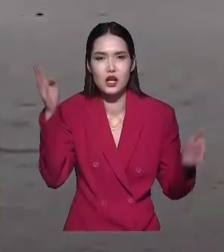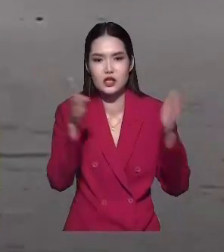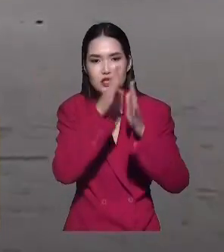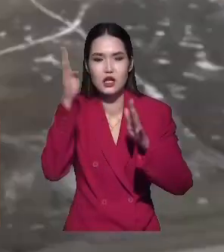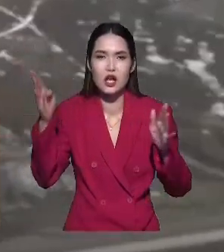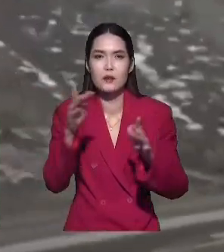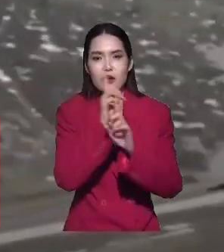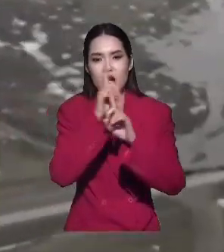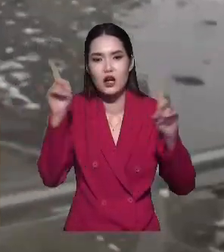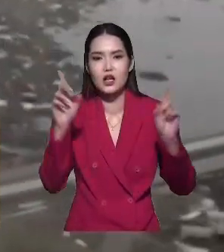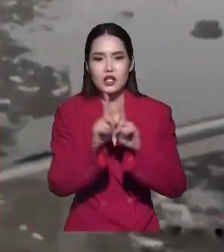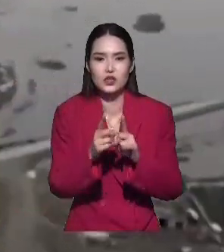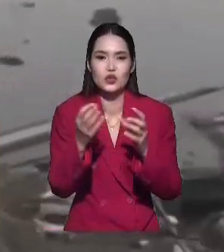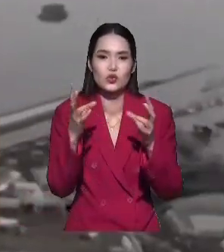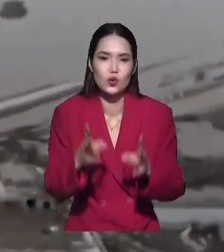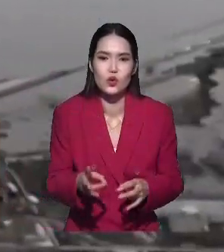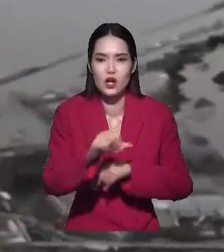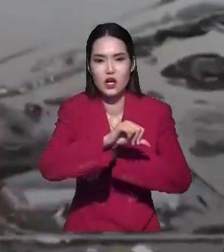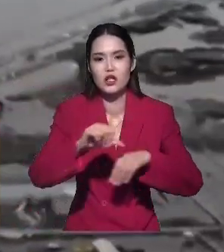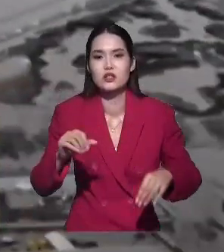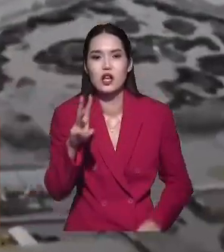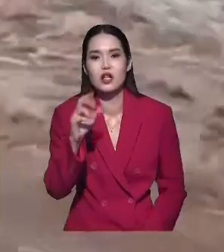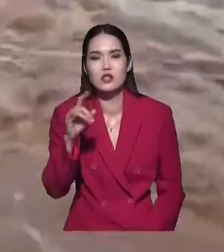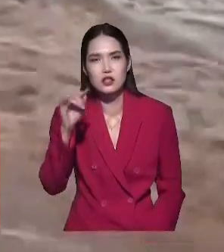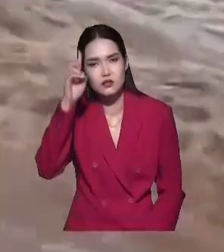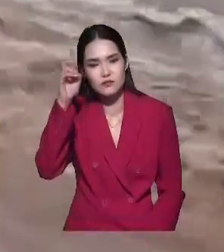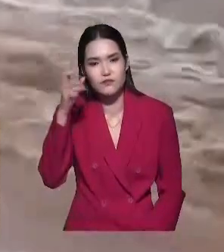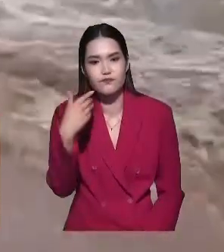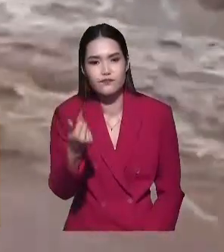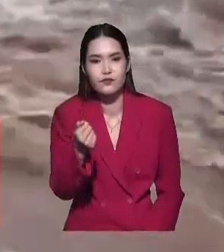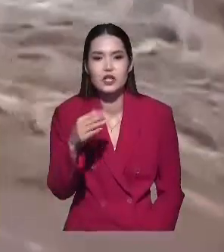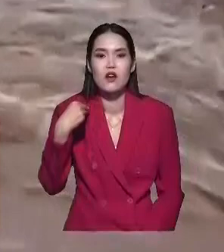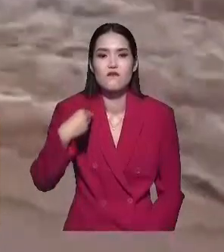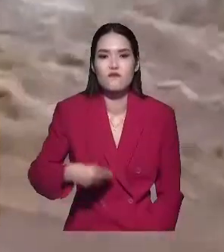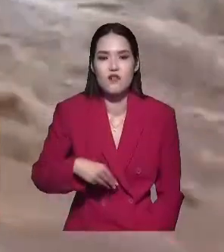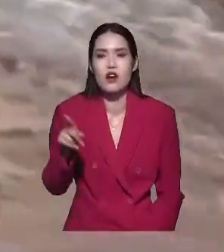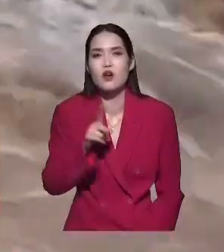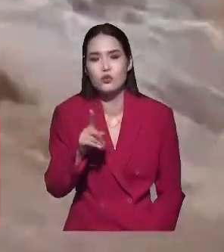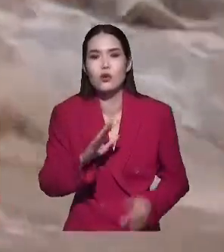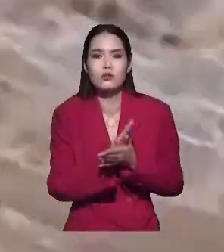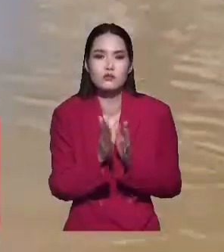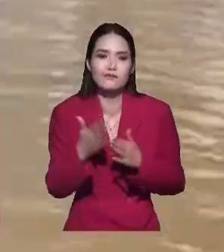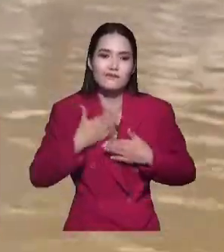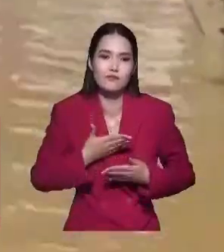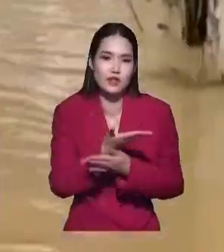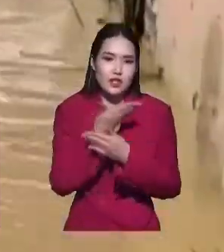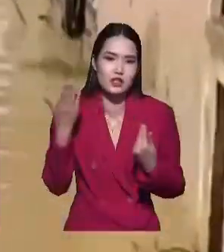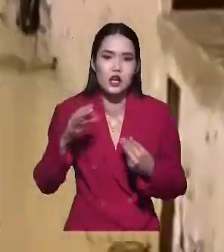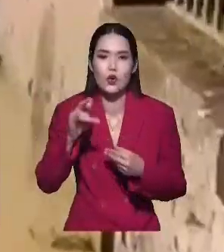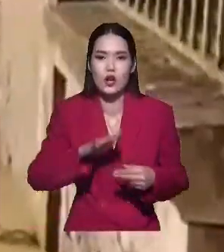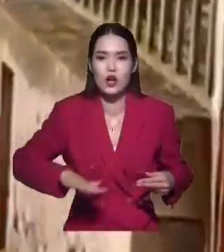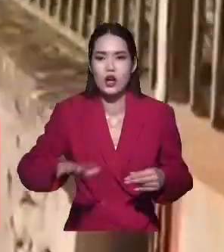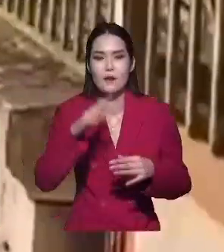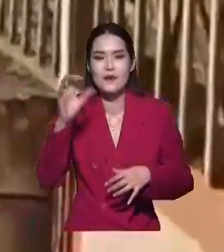аномальными погодными условиями в зимний период, как сообщили власти региона. Во Франции ситуация тоже не из лучших. На юго-востоке страны сильные дожди